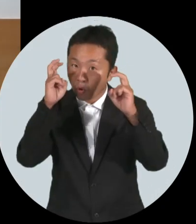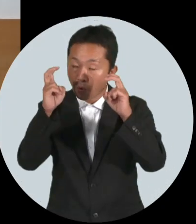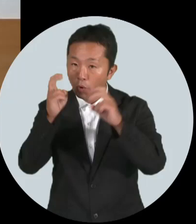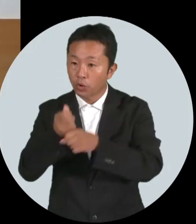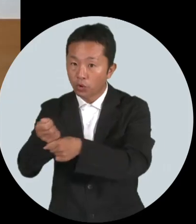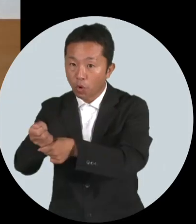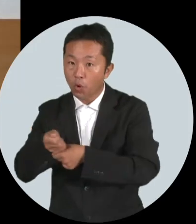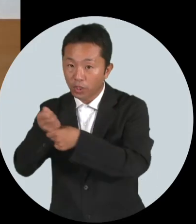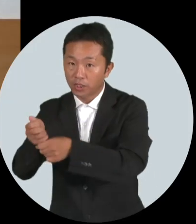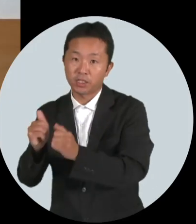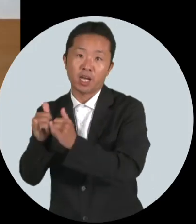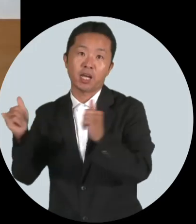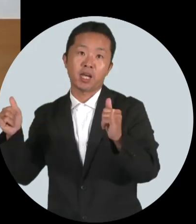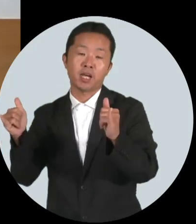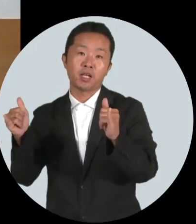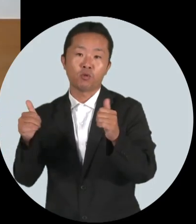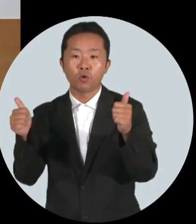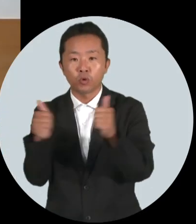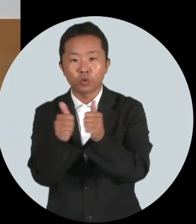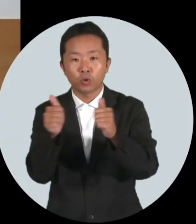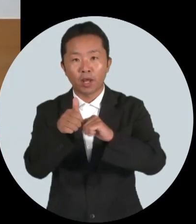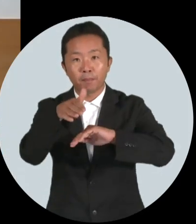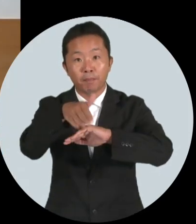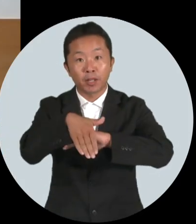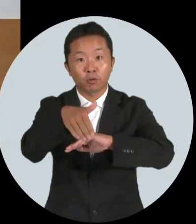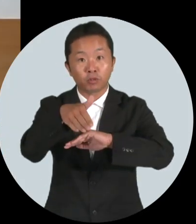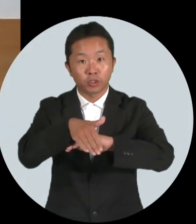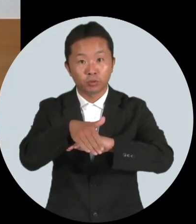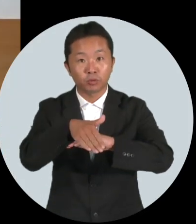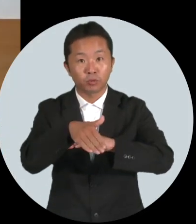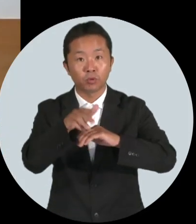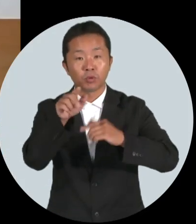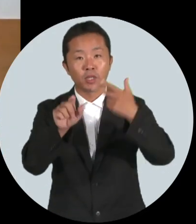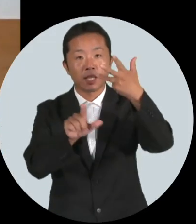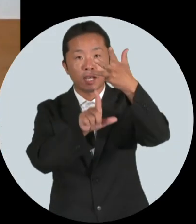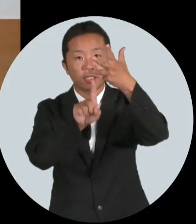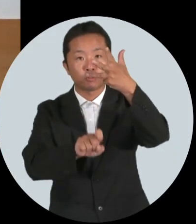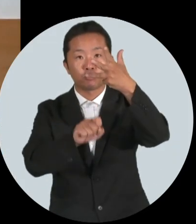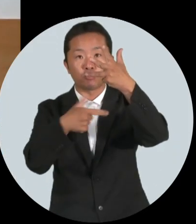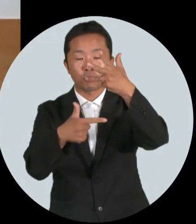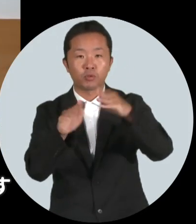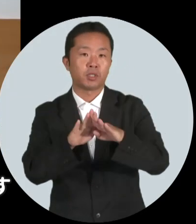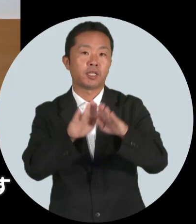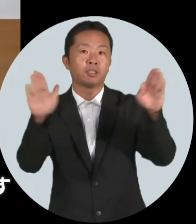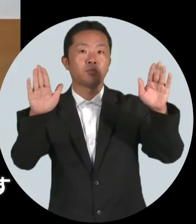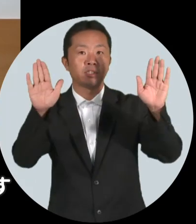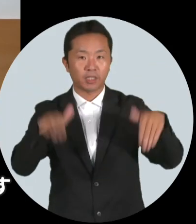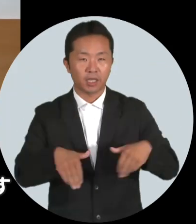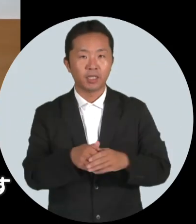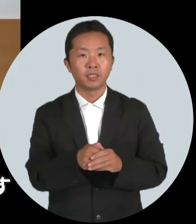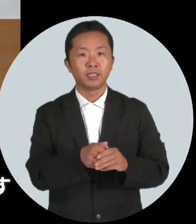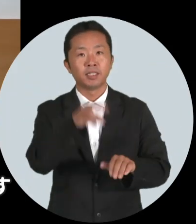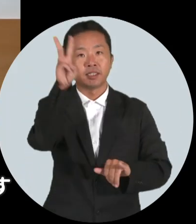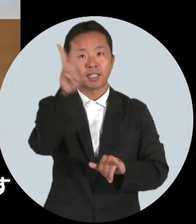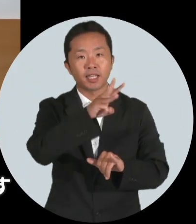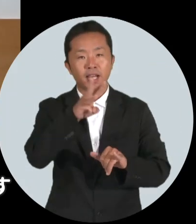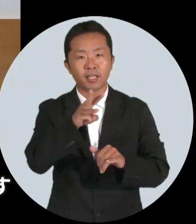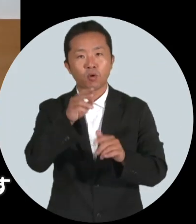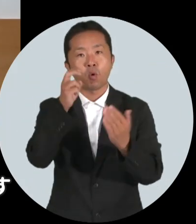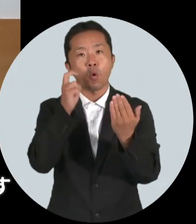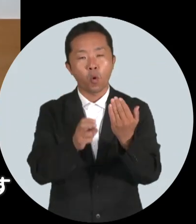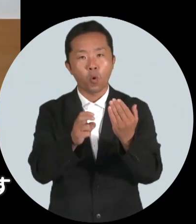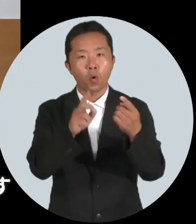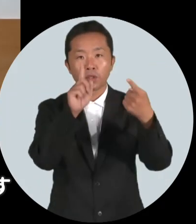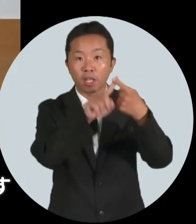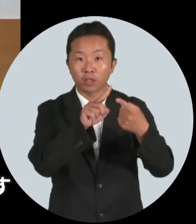林漁業者などに対する相談窓口を16日に開設をいたしました。また、災害救助法が適用される地域